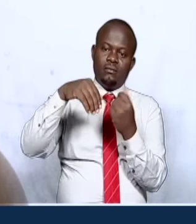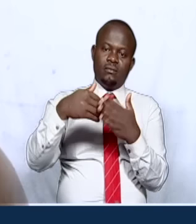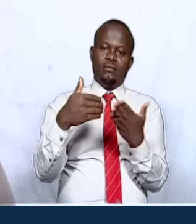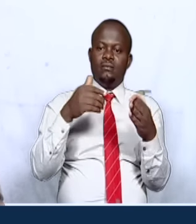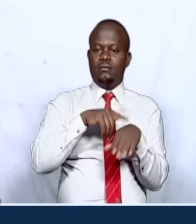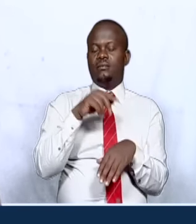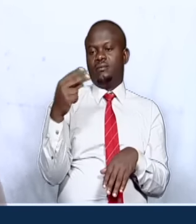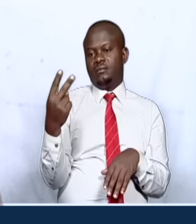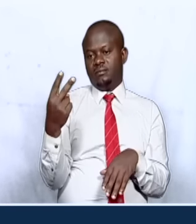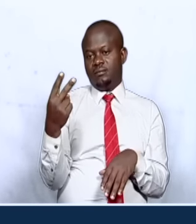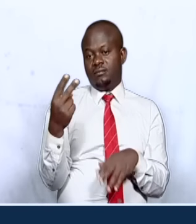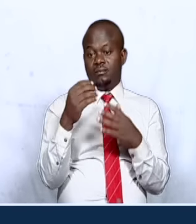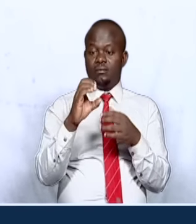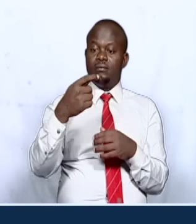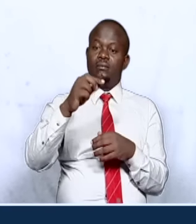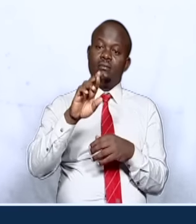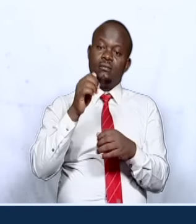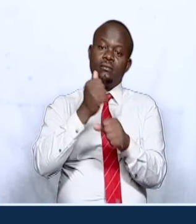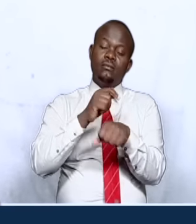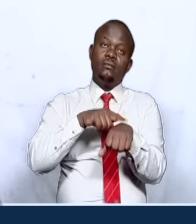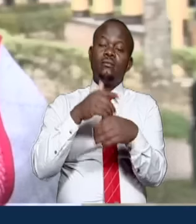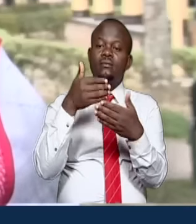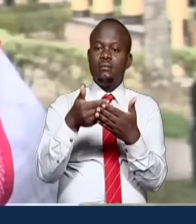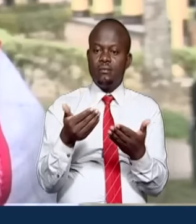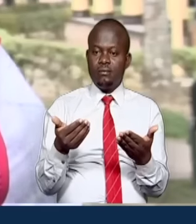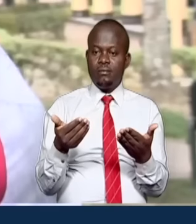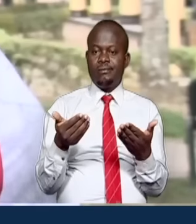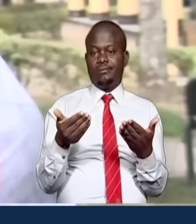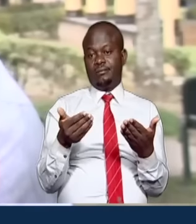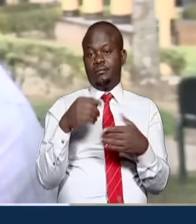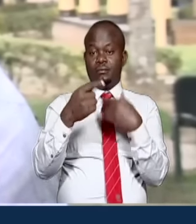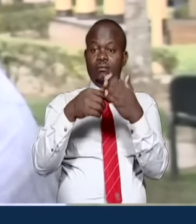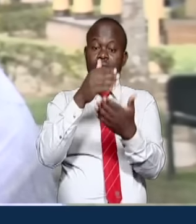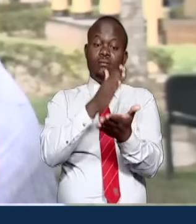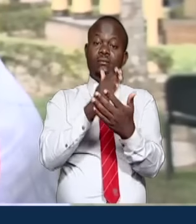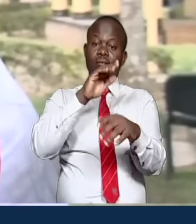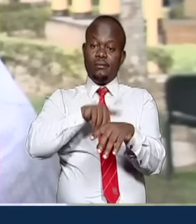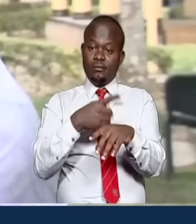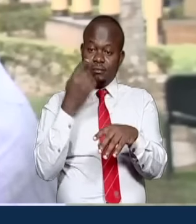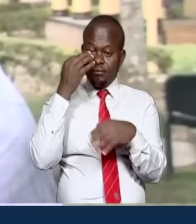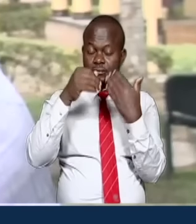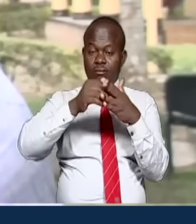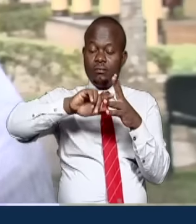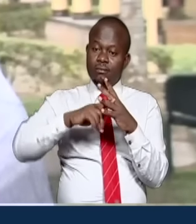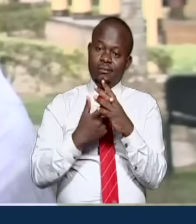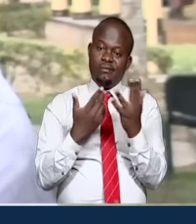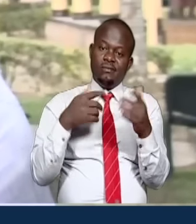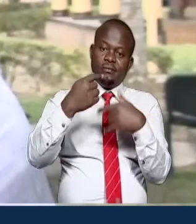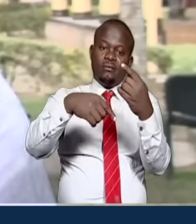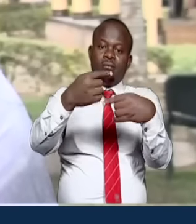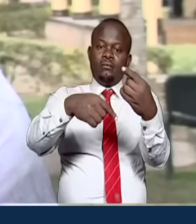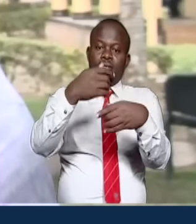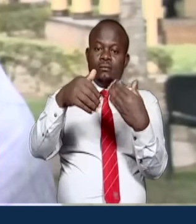inshuro ebyiri. Ese CPR ikorwa kugeza ryari? Ni ukuvuga ngo uzabihagarika ryari? Iyo wabitangiye